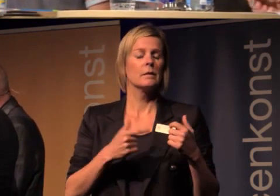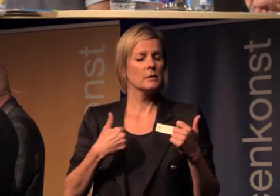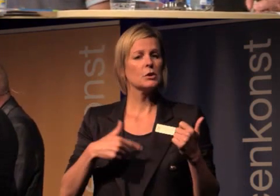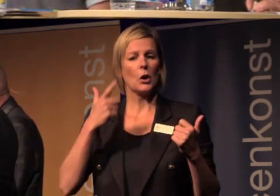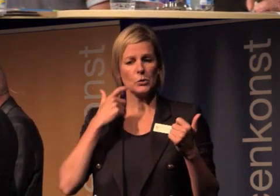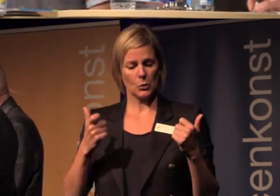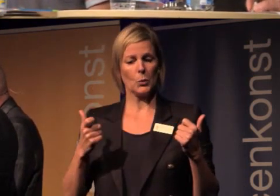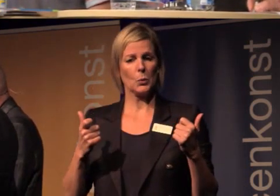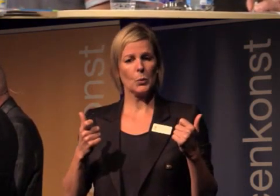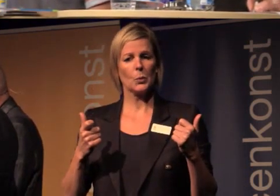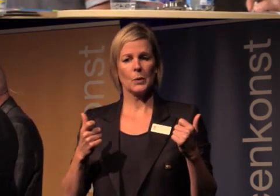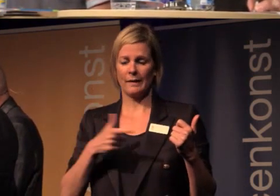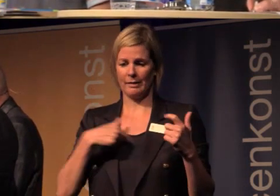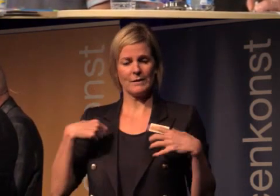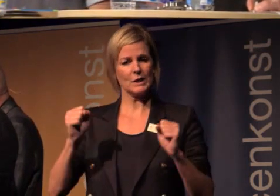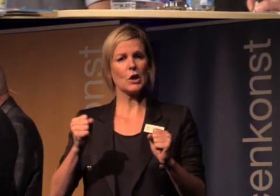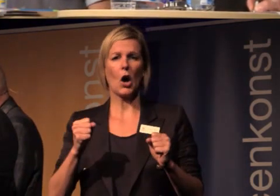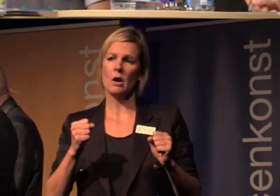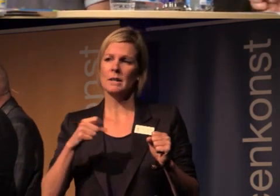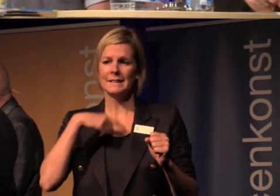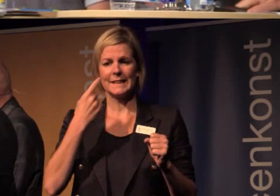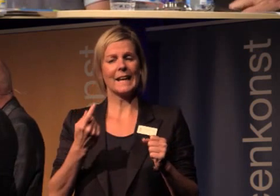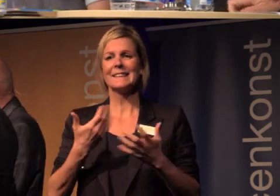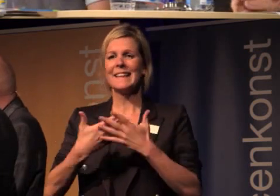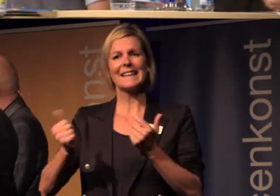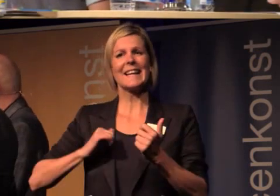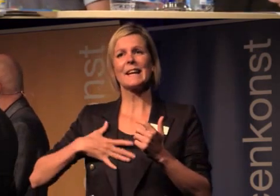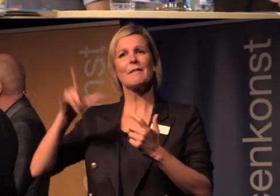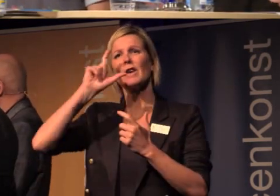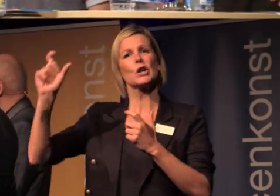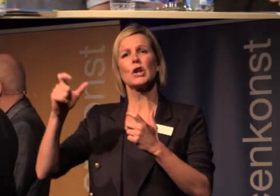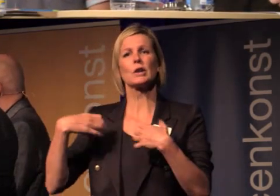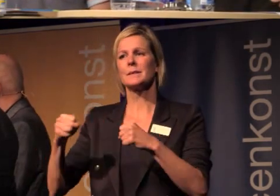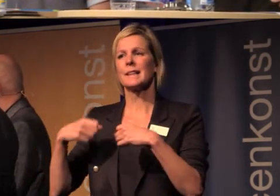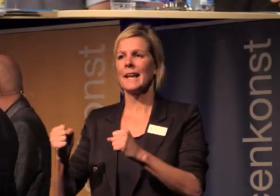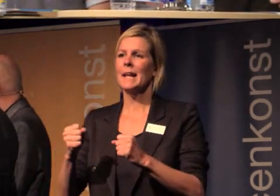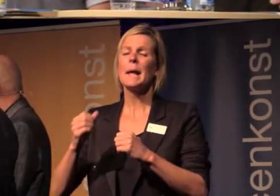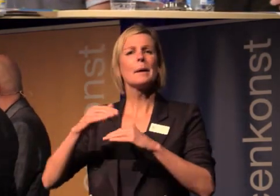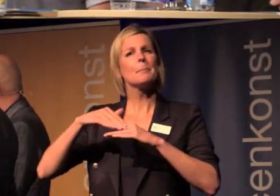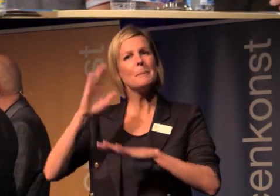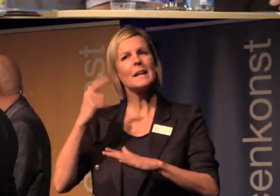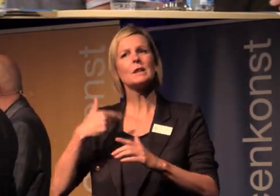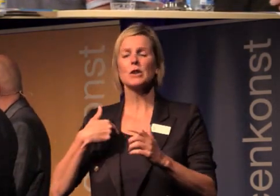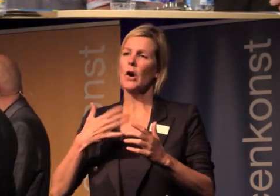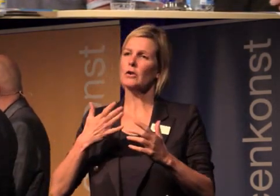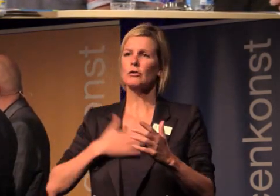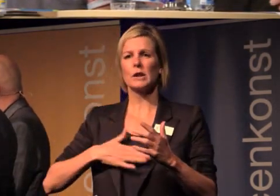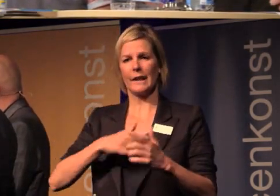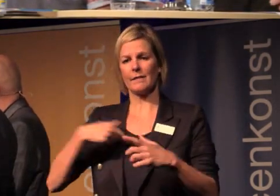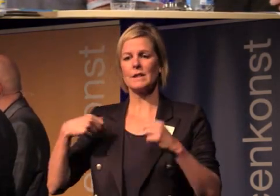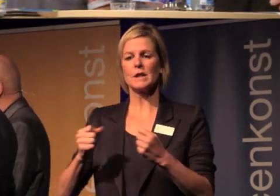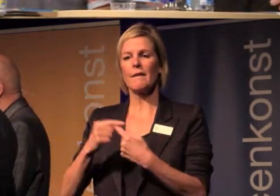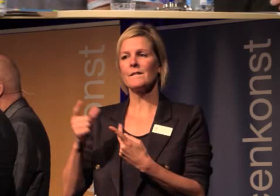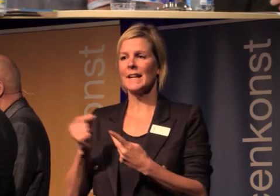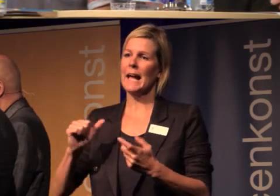att det här är någonting annat än entreprenörskap eller företagande. Utan inkubatorer, mer och enklare vägar för även små